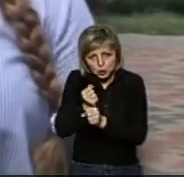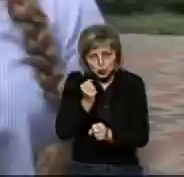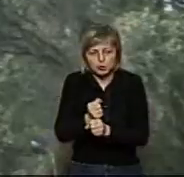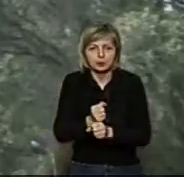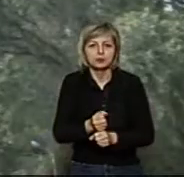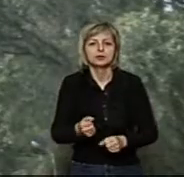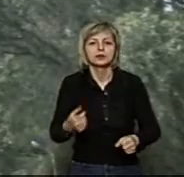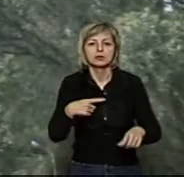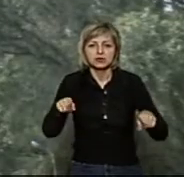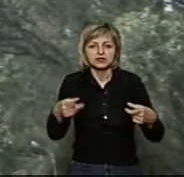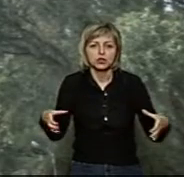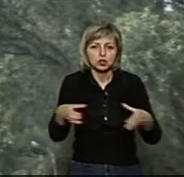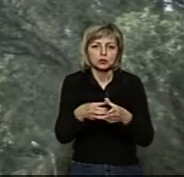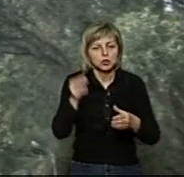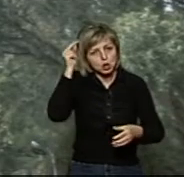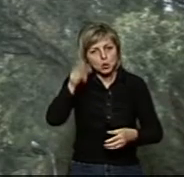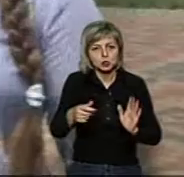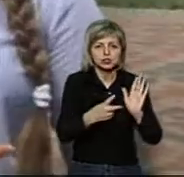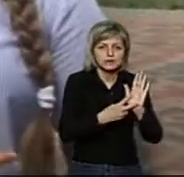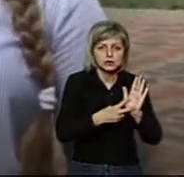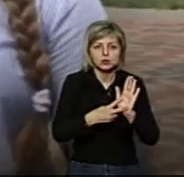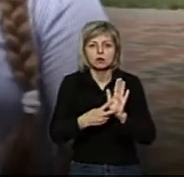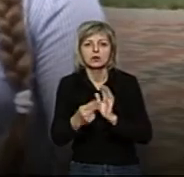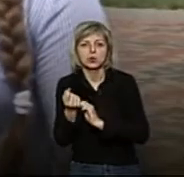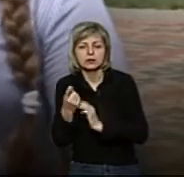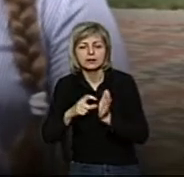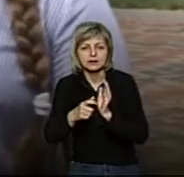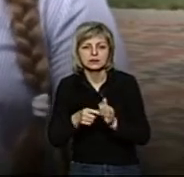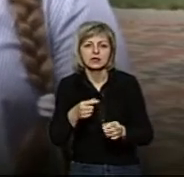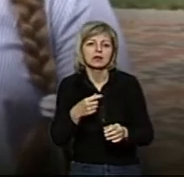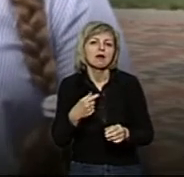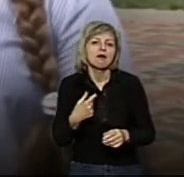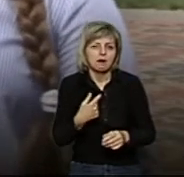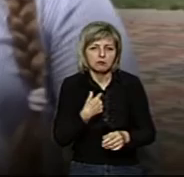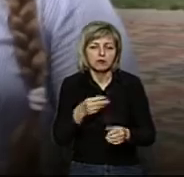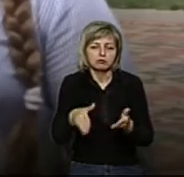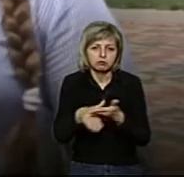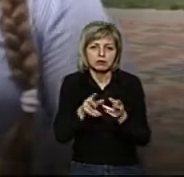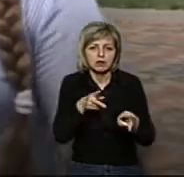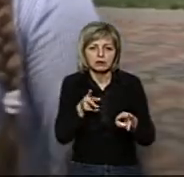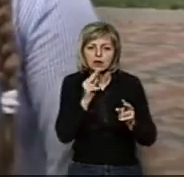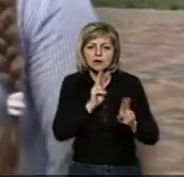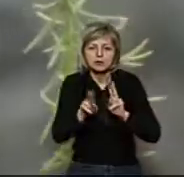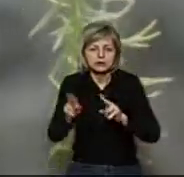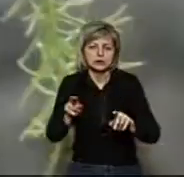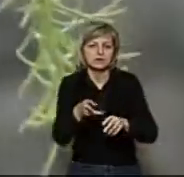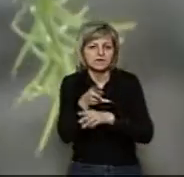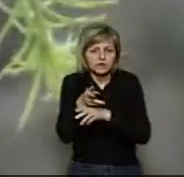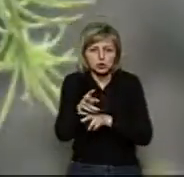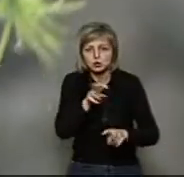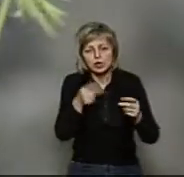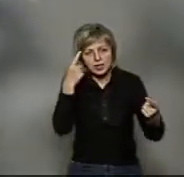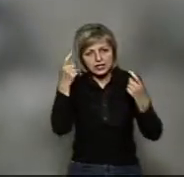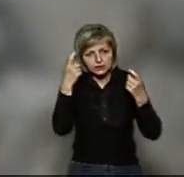учнів 7-11 класів. Я допомагала монтувати відео, ми клеїли таблички, шукали інформацію.